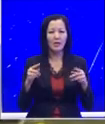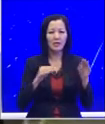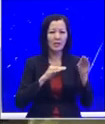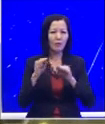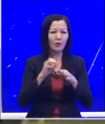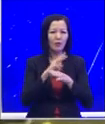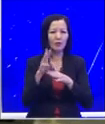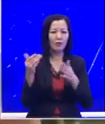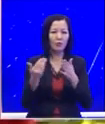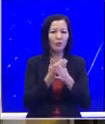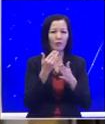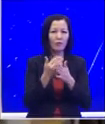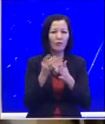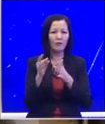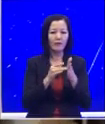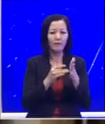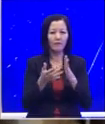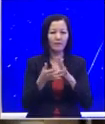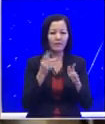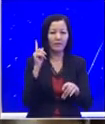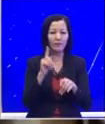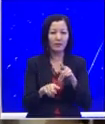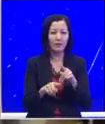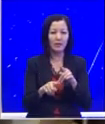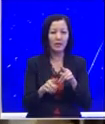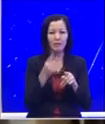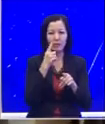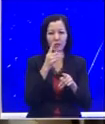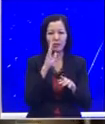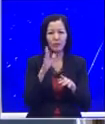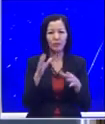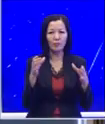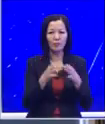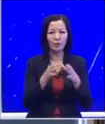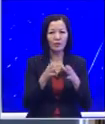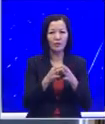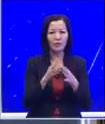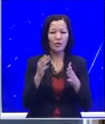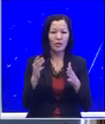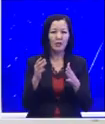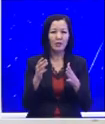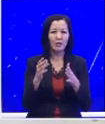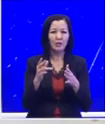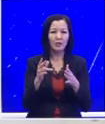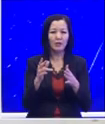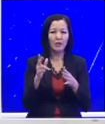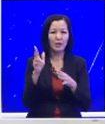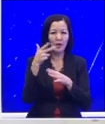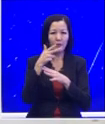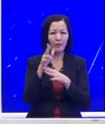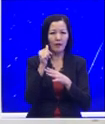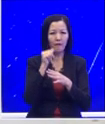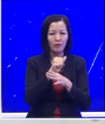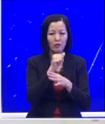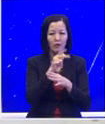крупному обновлению на вызовы будут приезжать быстрее. Кроме того, в ближайшем будущем у бригад скорой появятся нагрудные камеры